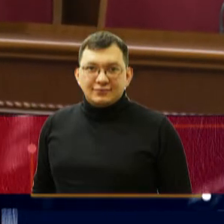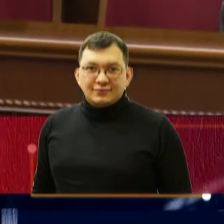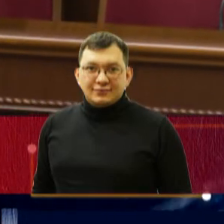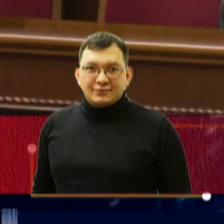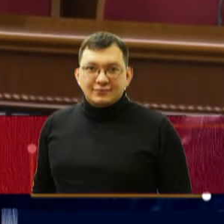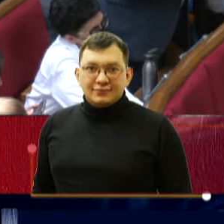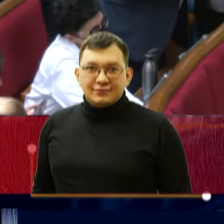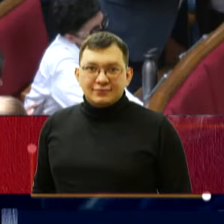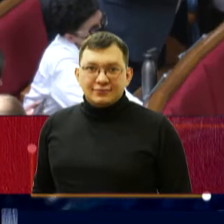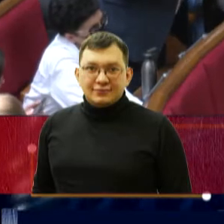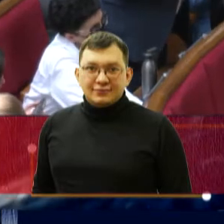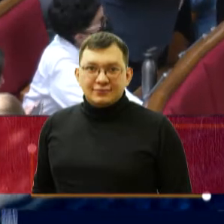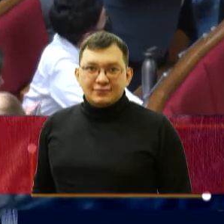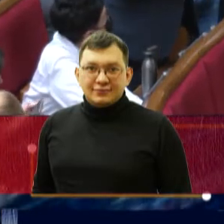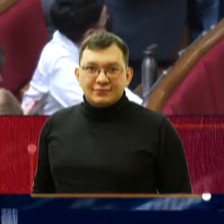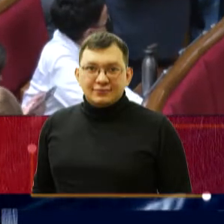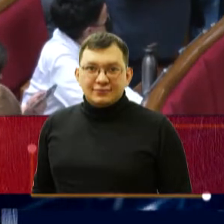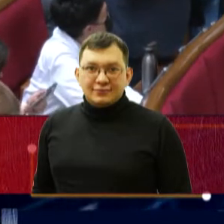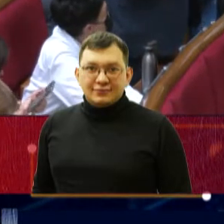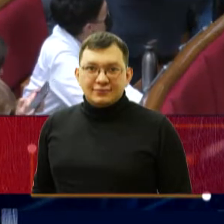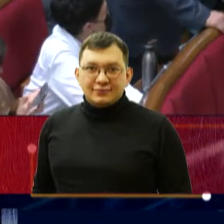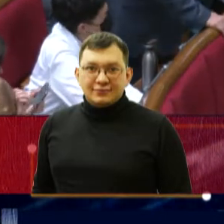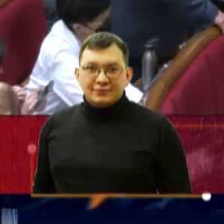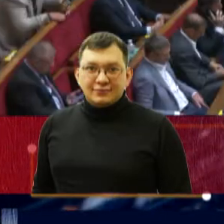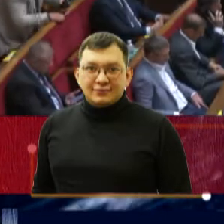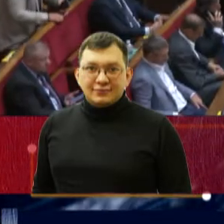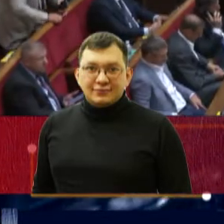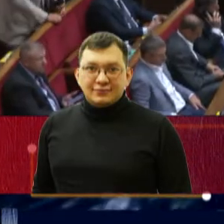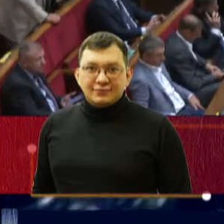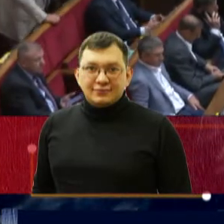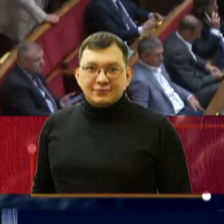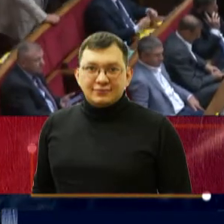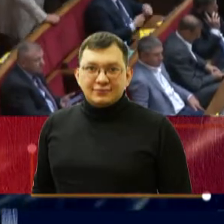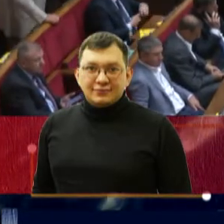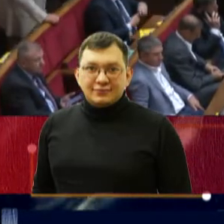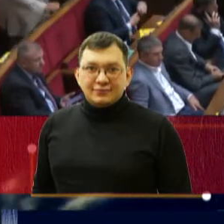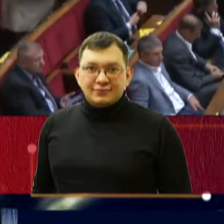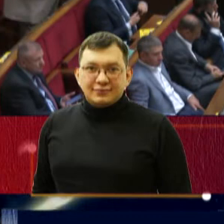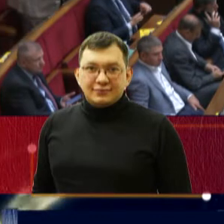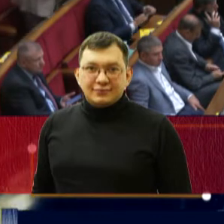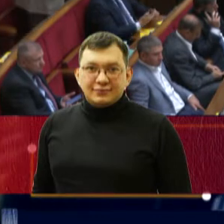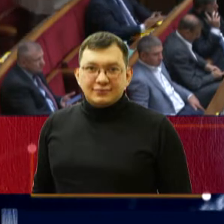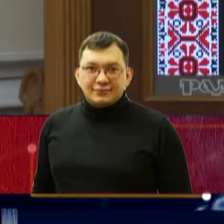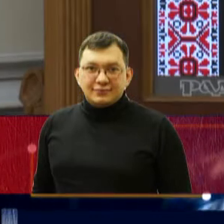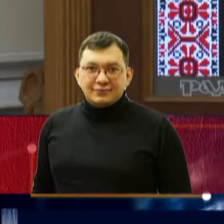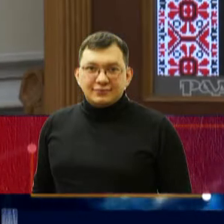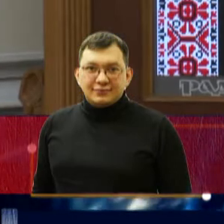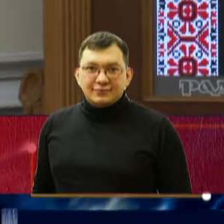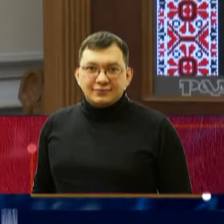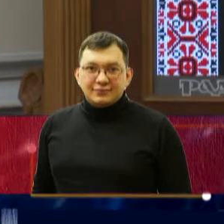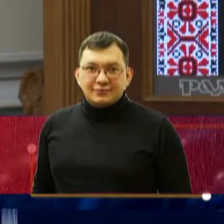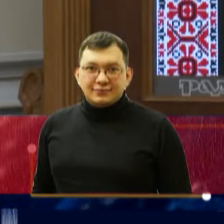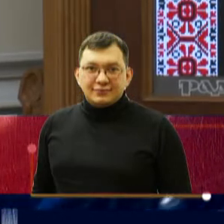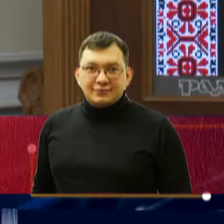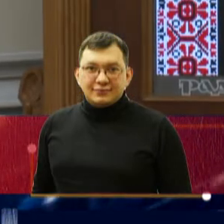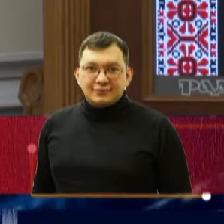вже проблема тих політиків, які не змогли проявити себе, не змогли довести, що вони гідні того, щоб за